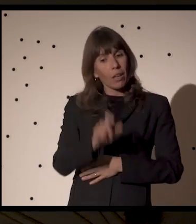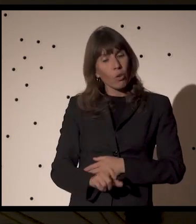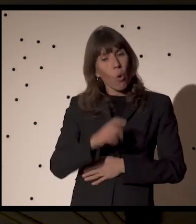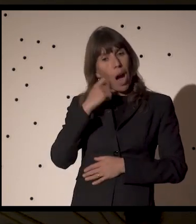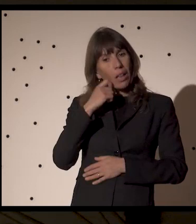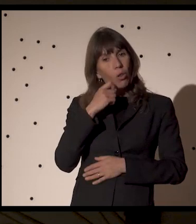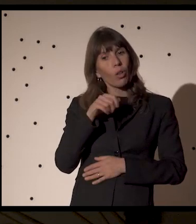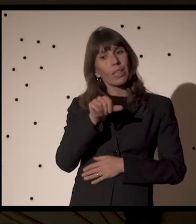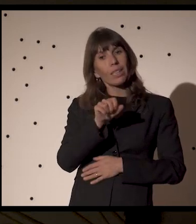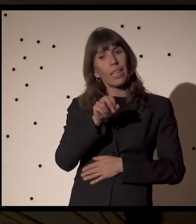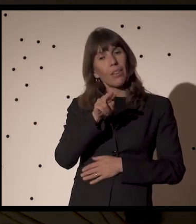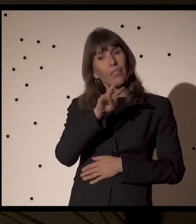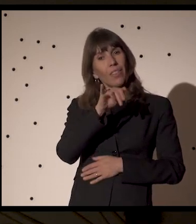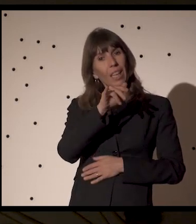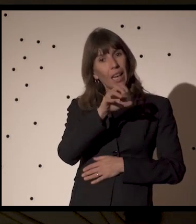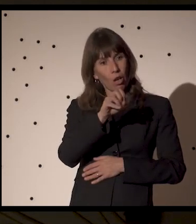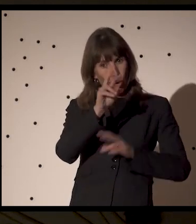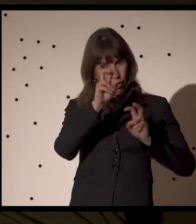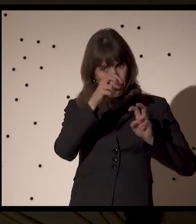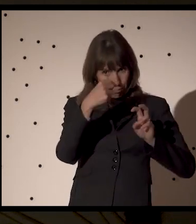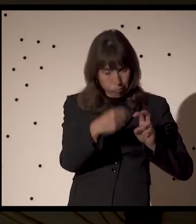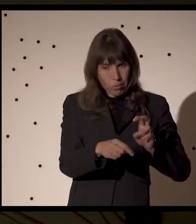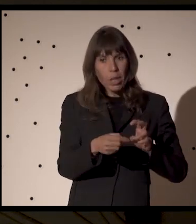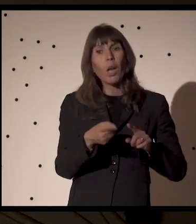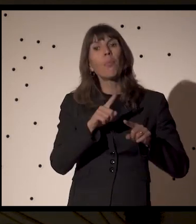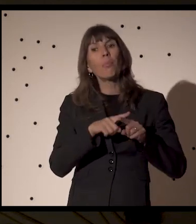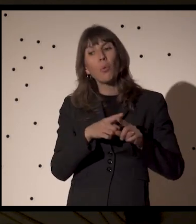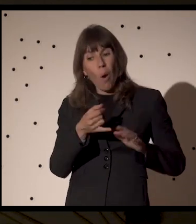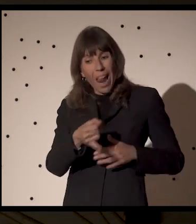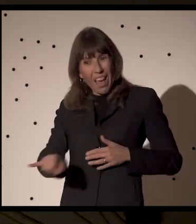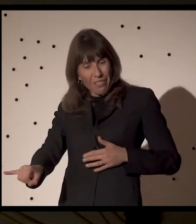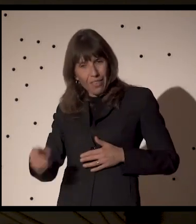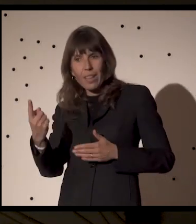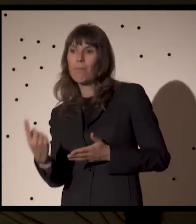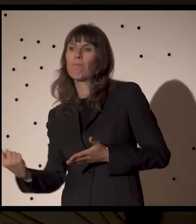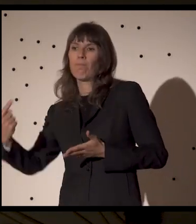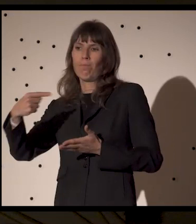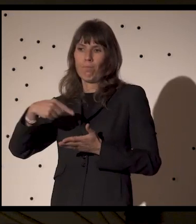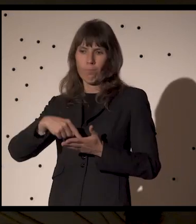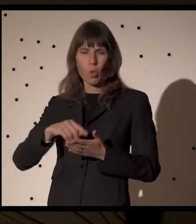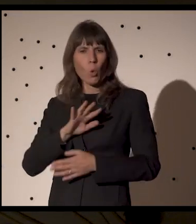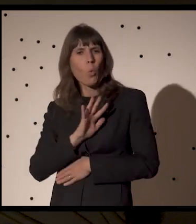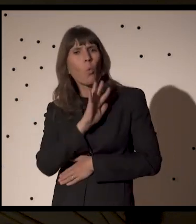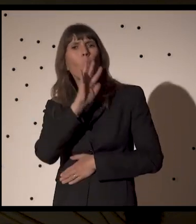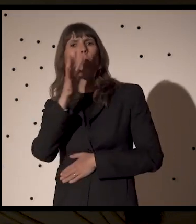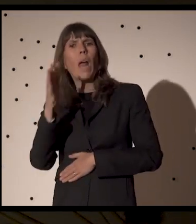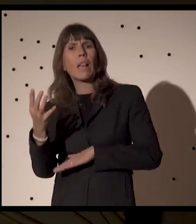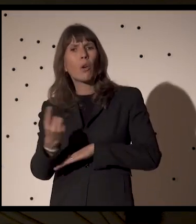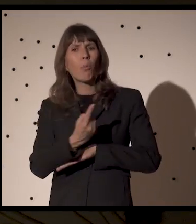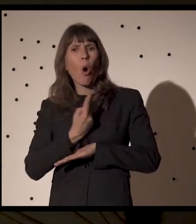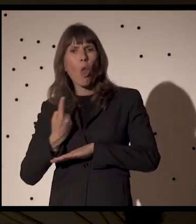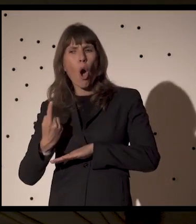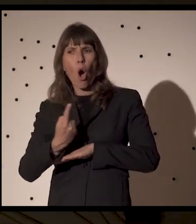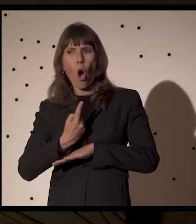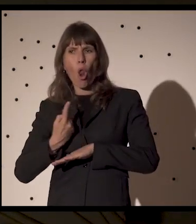in coda alla stagione sempre al teatro strehler con un altro monologo atipico